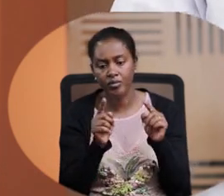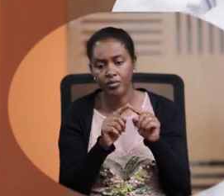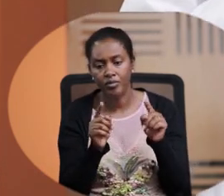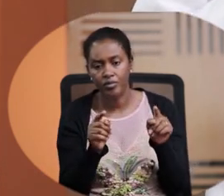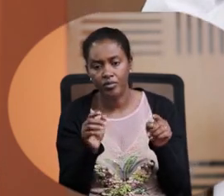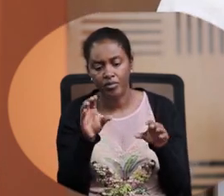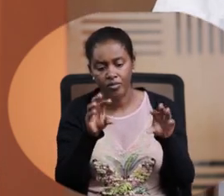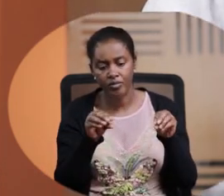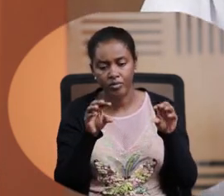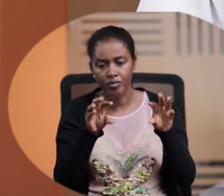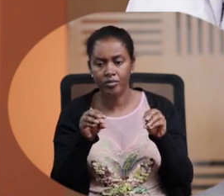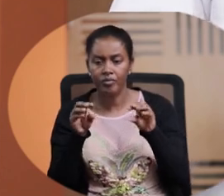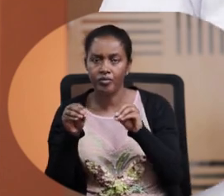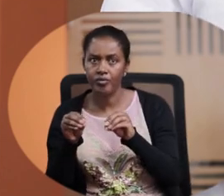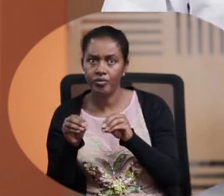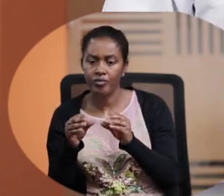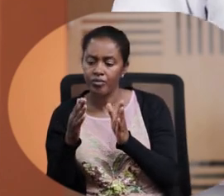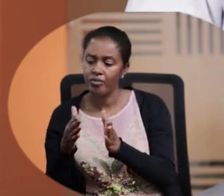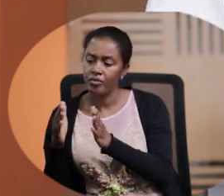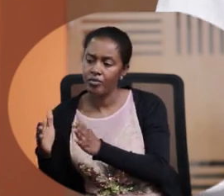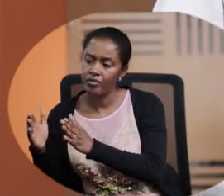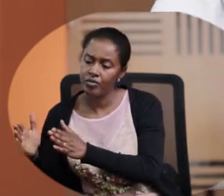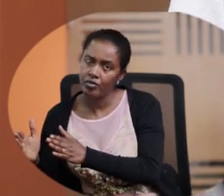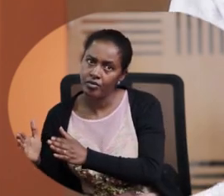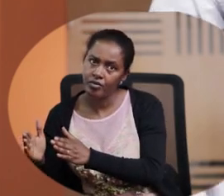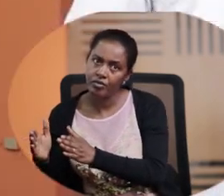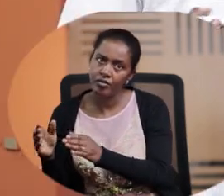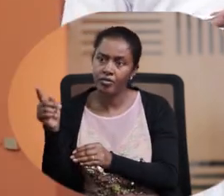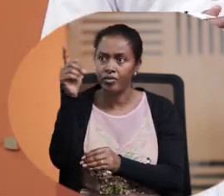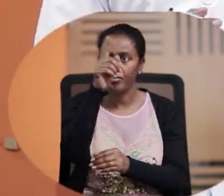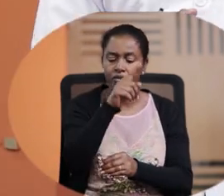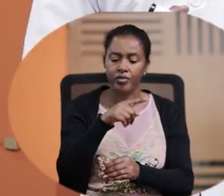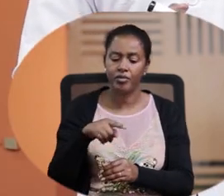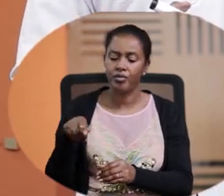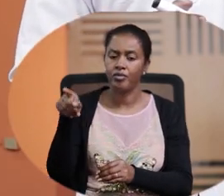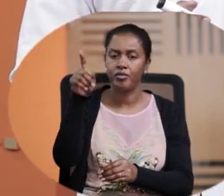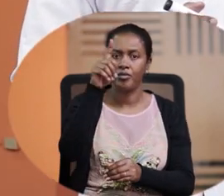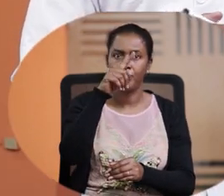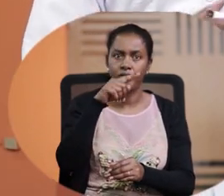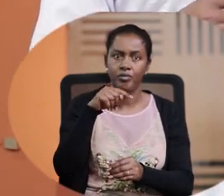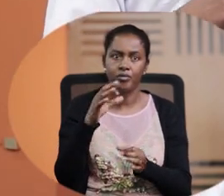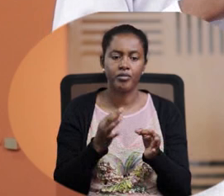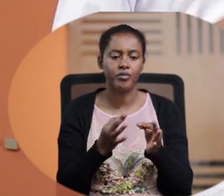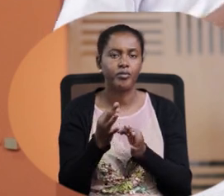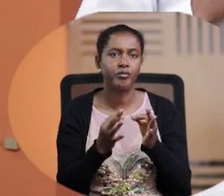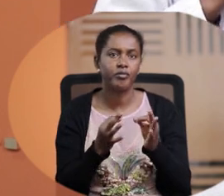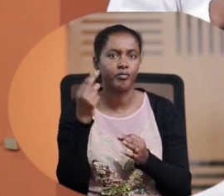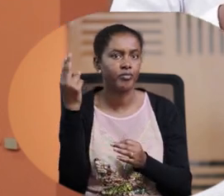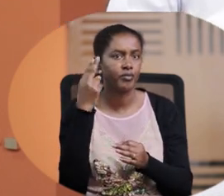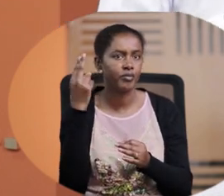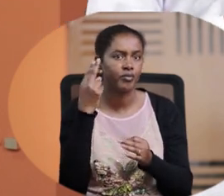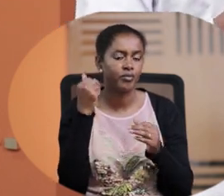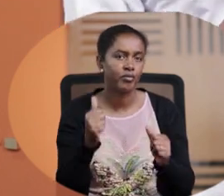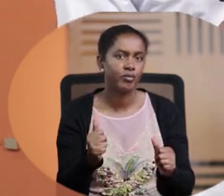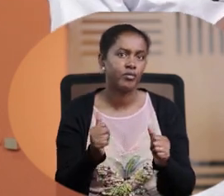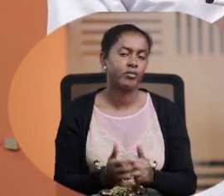tokof kara biratin gengo gargara mudan graafi hika kenu nu gargaru an kanaf graafi sarara rakana dasa godu